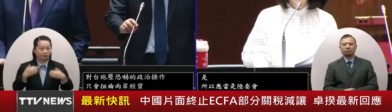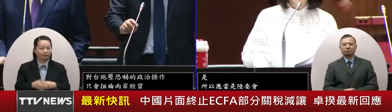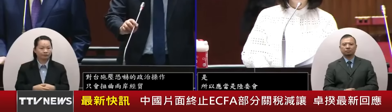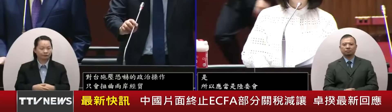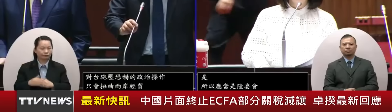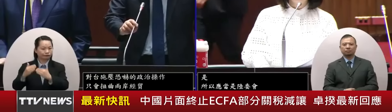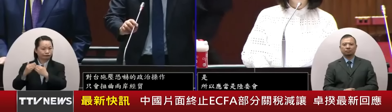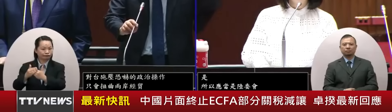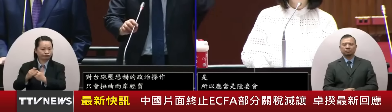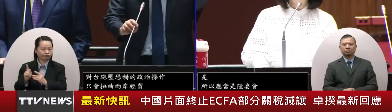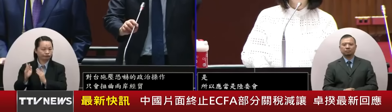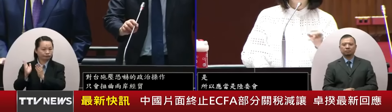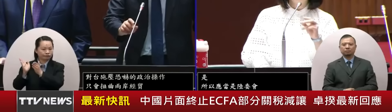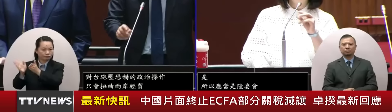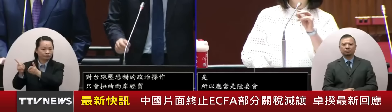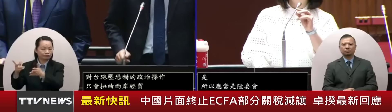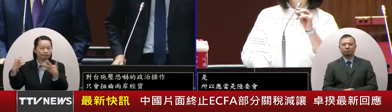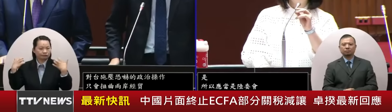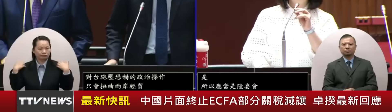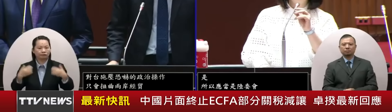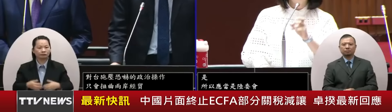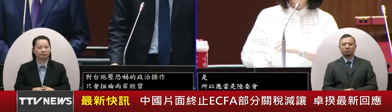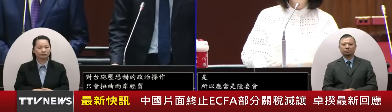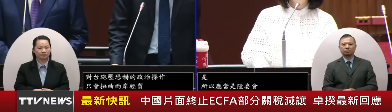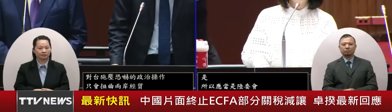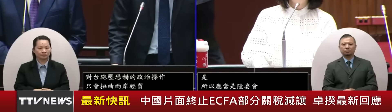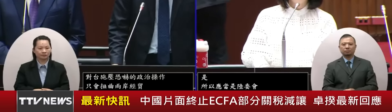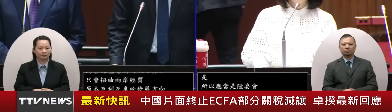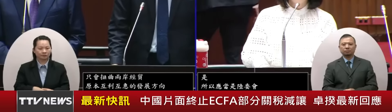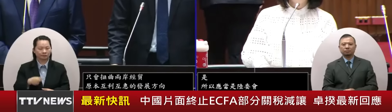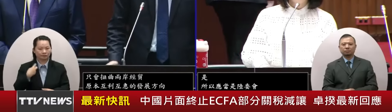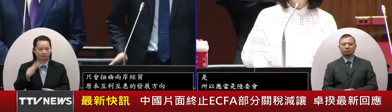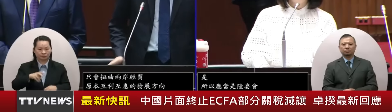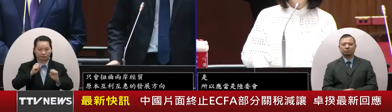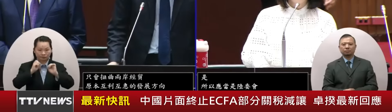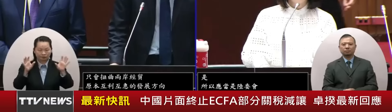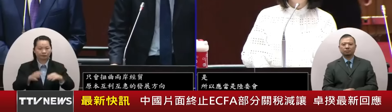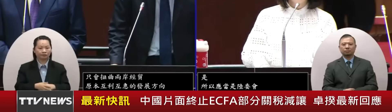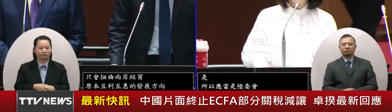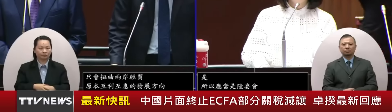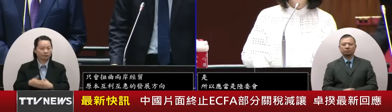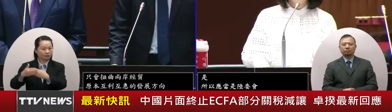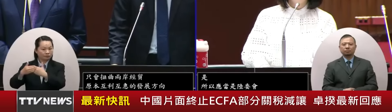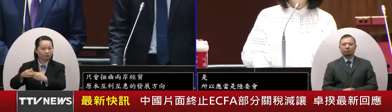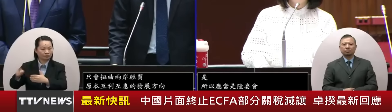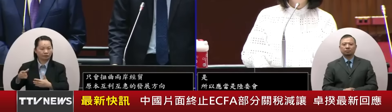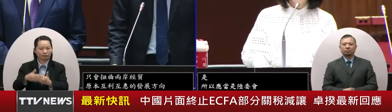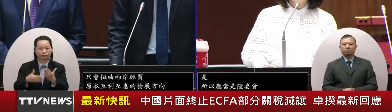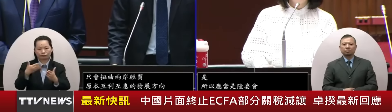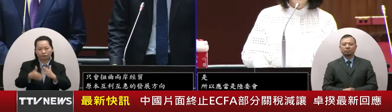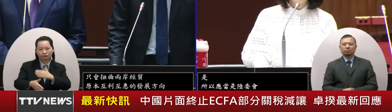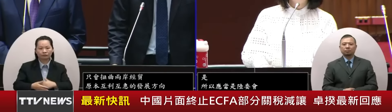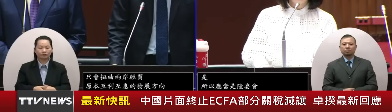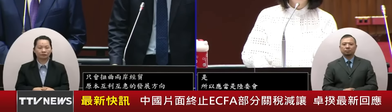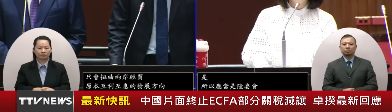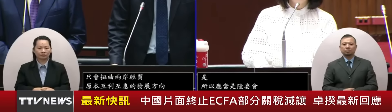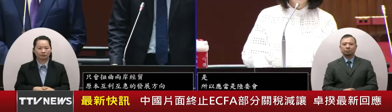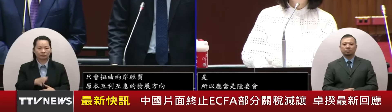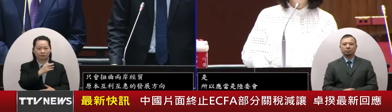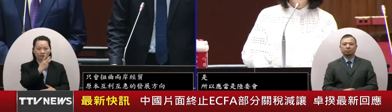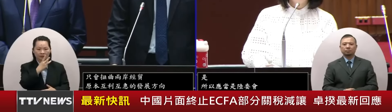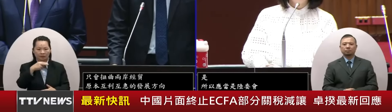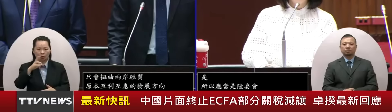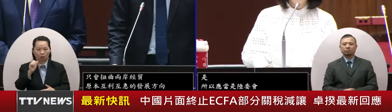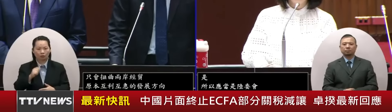陆方全部负担。我们也是呼吁陆方这种不符合 WTO 及 ECFA 的规